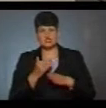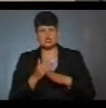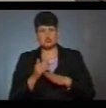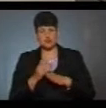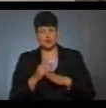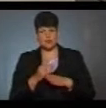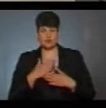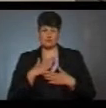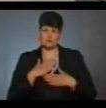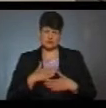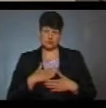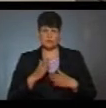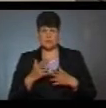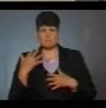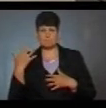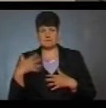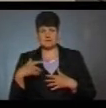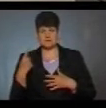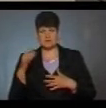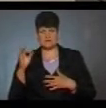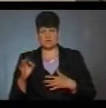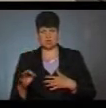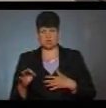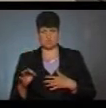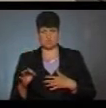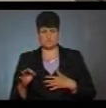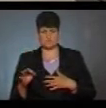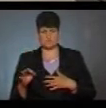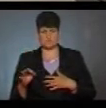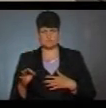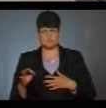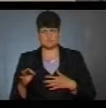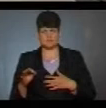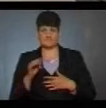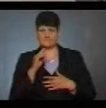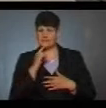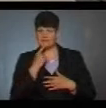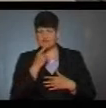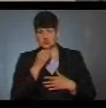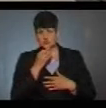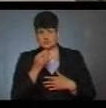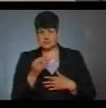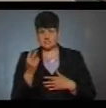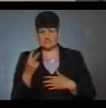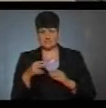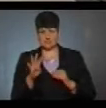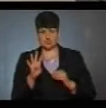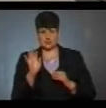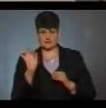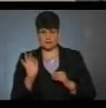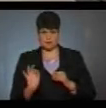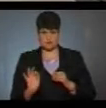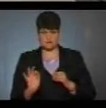задоволений – 51%. Важко сказати –